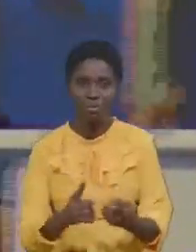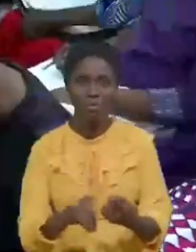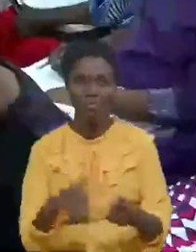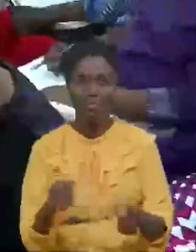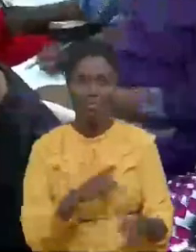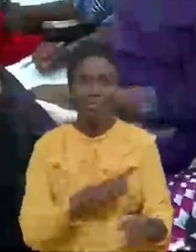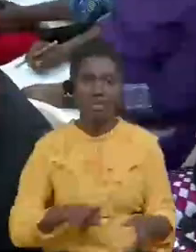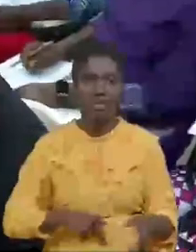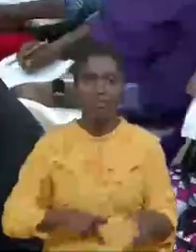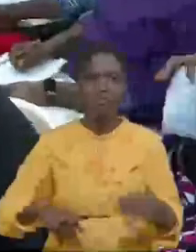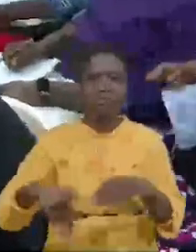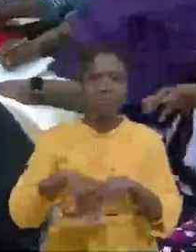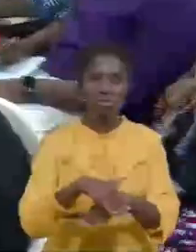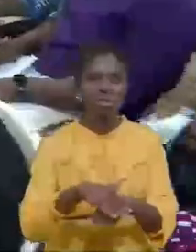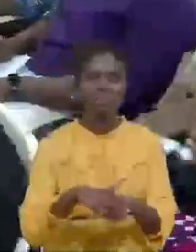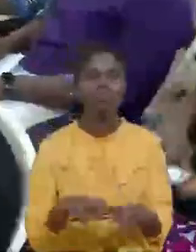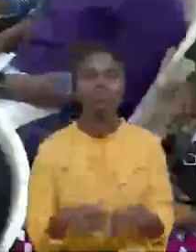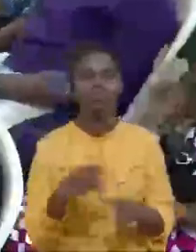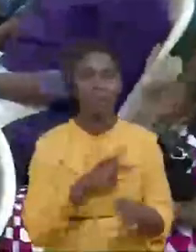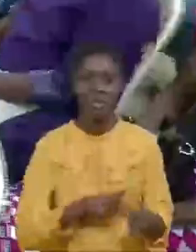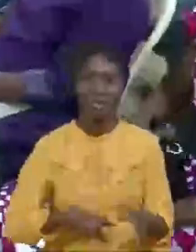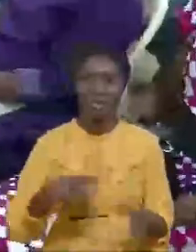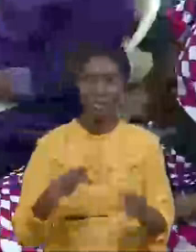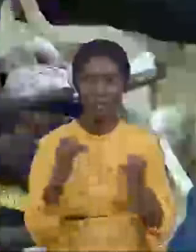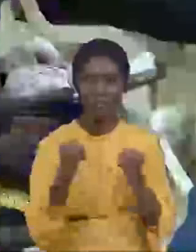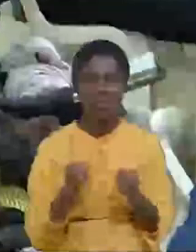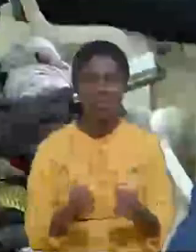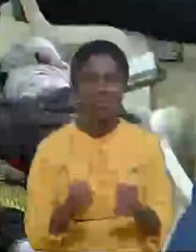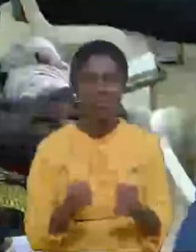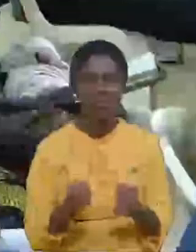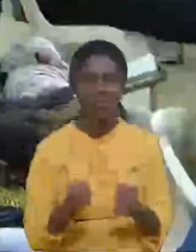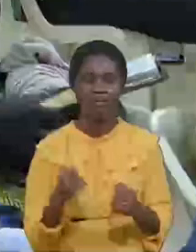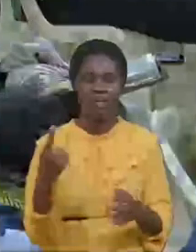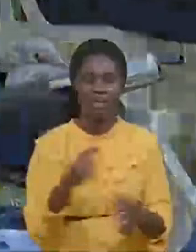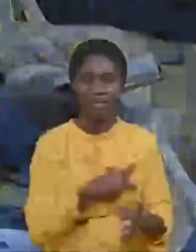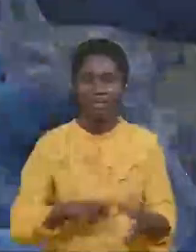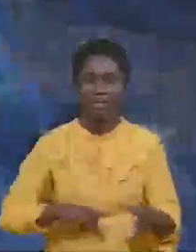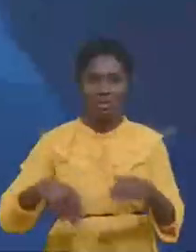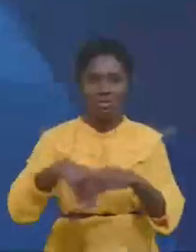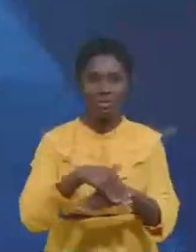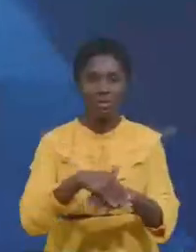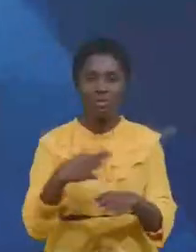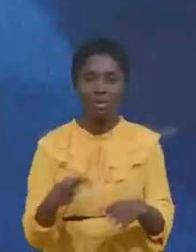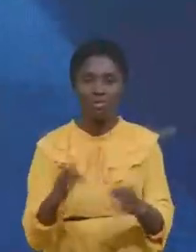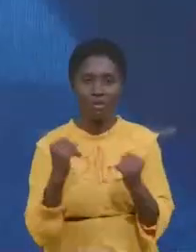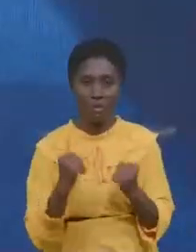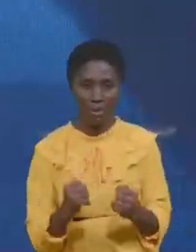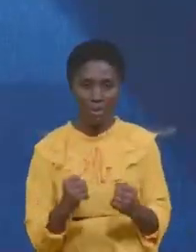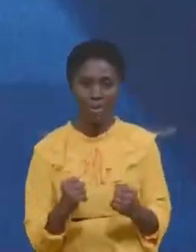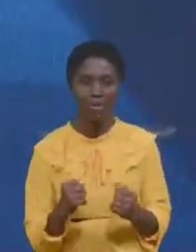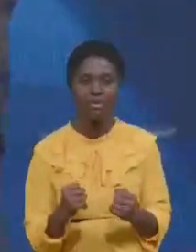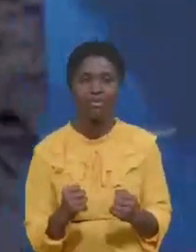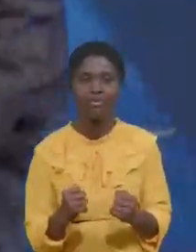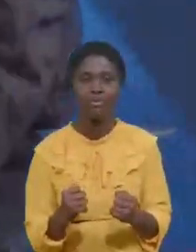roi est le roi de puissance, le roi de pouvoir. Le royaume est un royaume